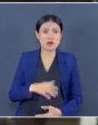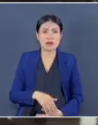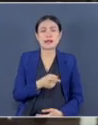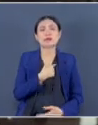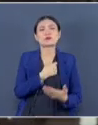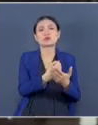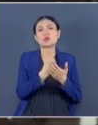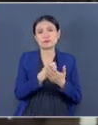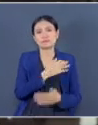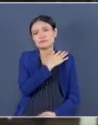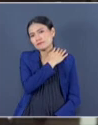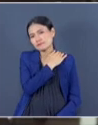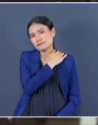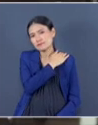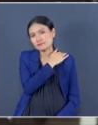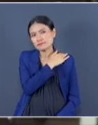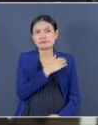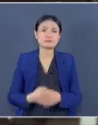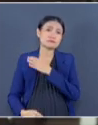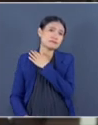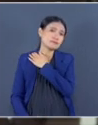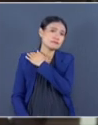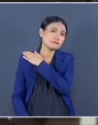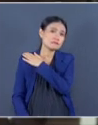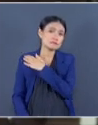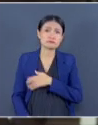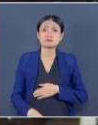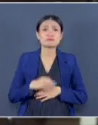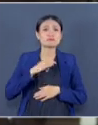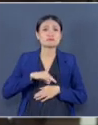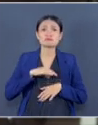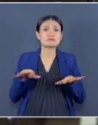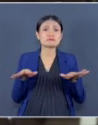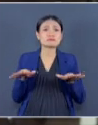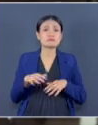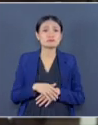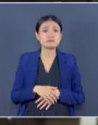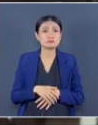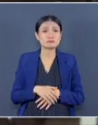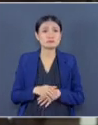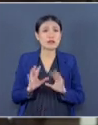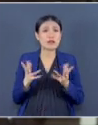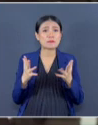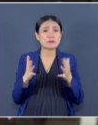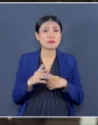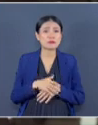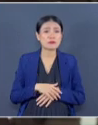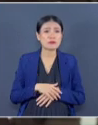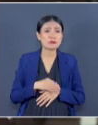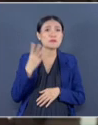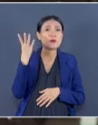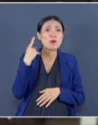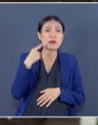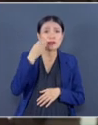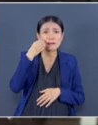าให้มันไม่รู้สึกอะไรอะแล้วมันจะหายได้ไงเขาก็กลับไปเมื่อวานเนี่ยมีรู้สึกอย่างเดียวคือง่วงน